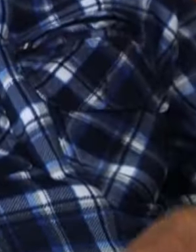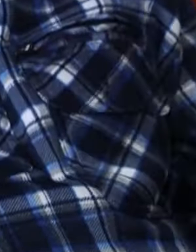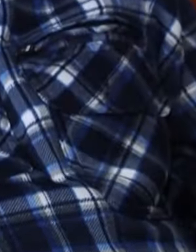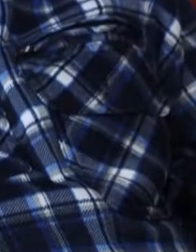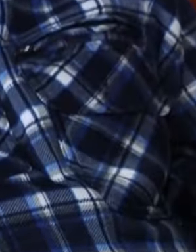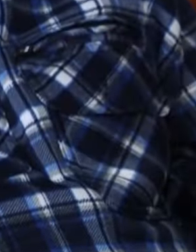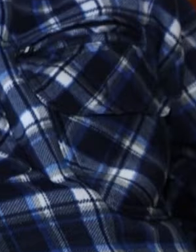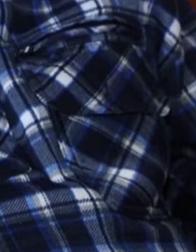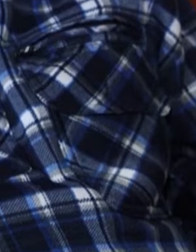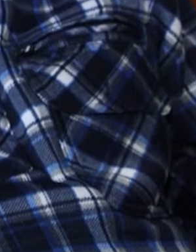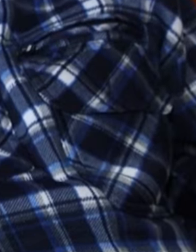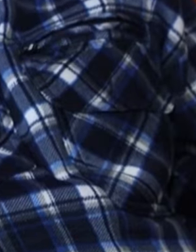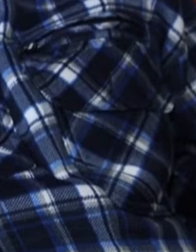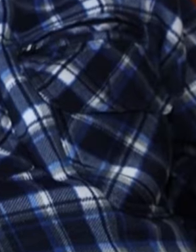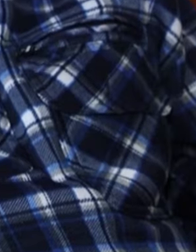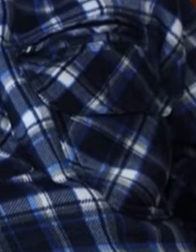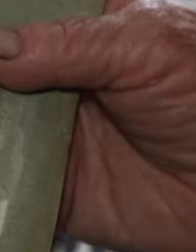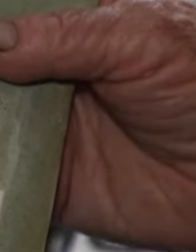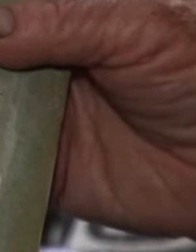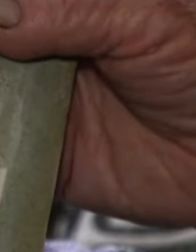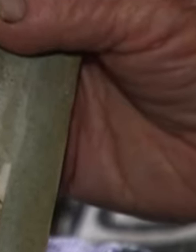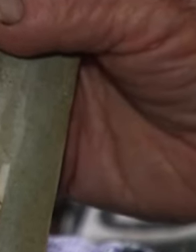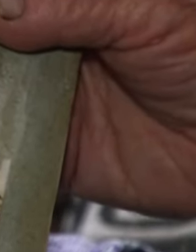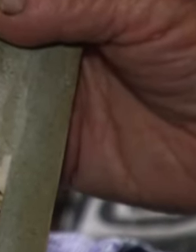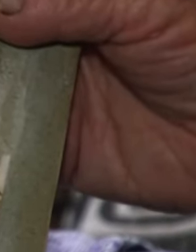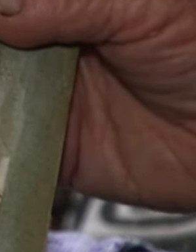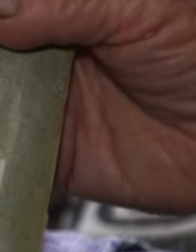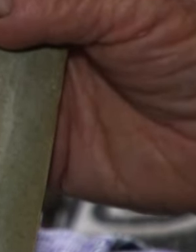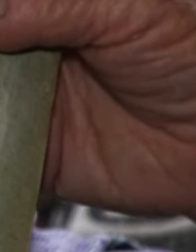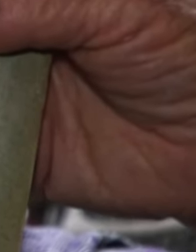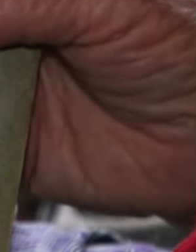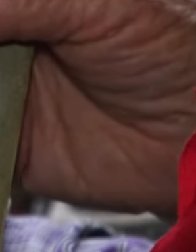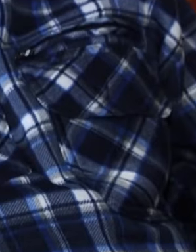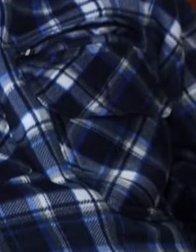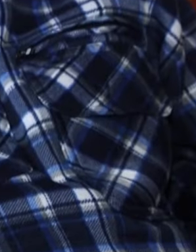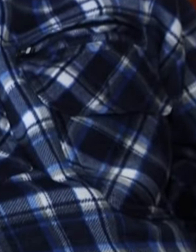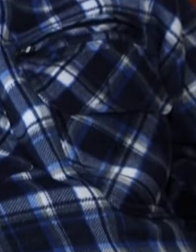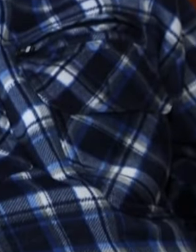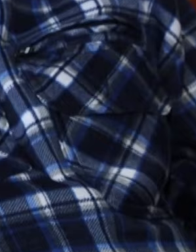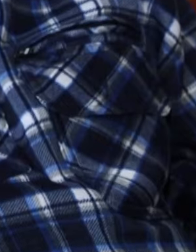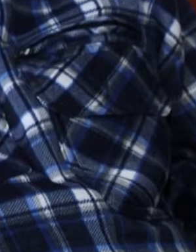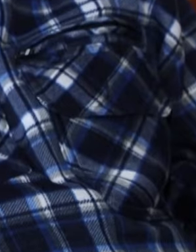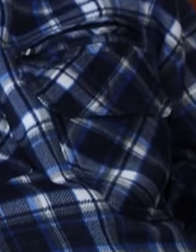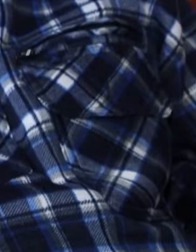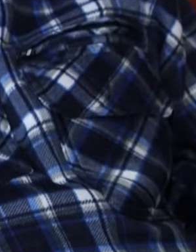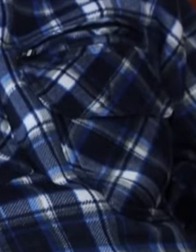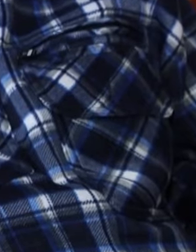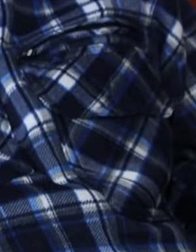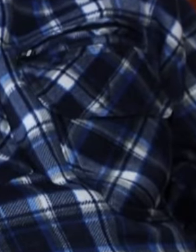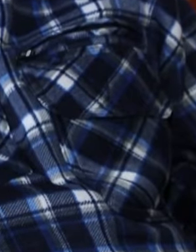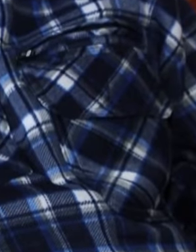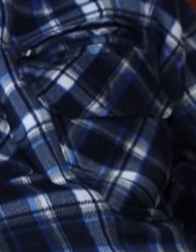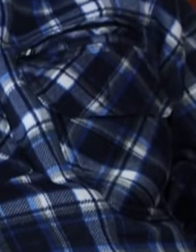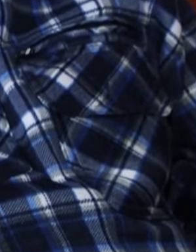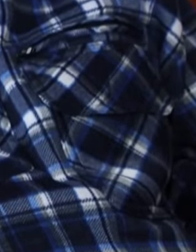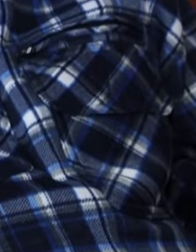«Темно приходишь, темно уходишь». Сумку волокешь, тяпку волокешь. Пойдем в оконушку, поглядим, что они